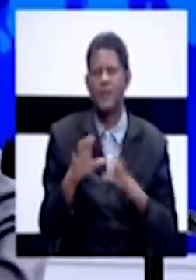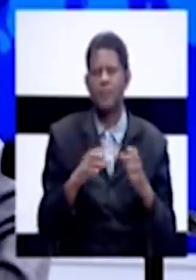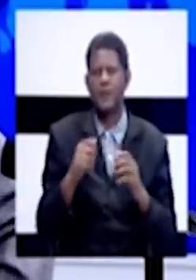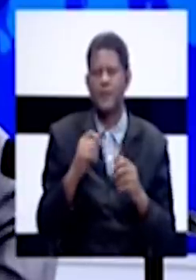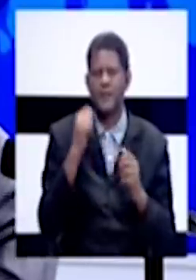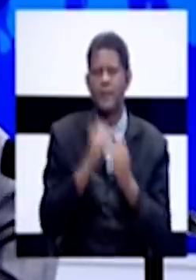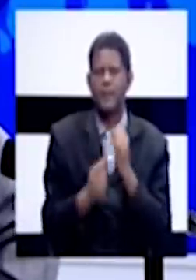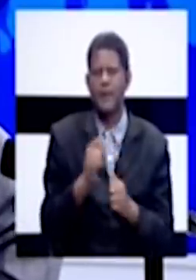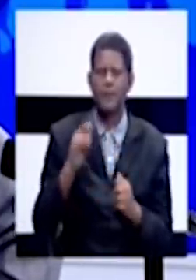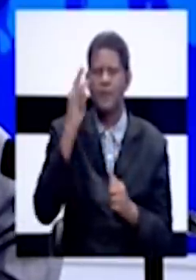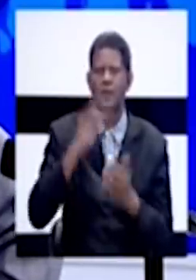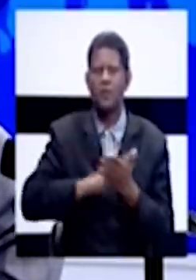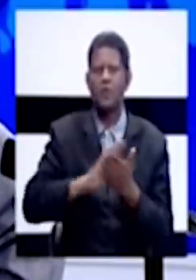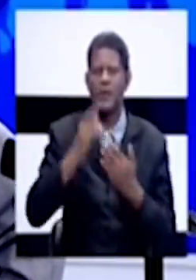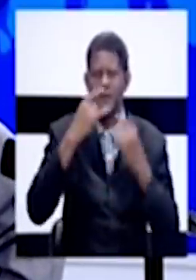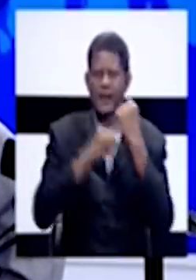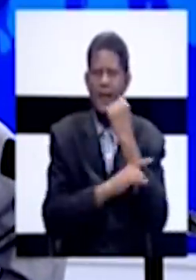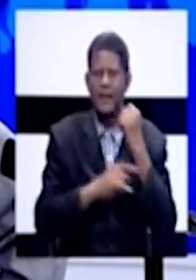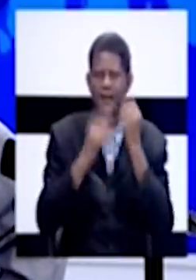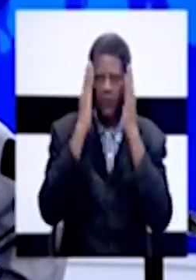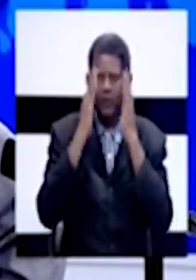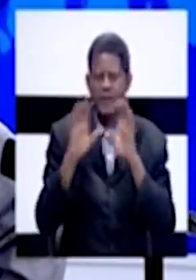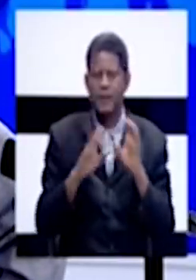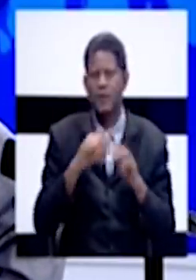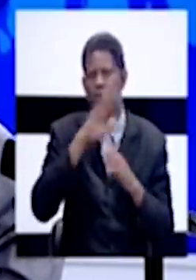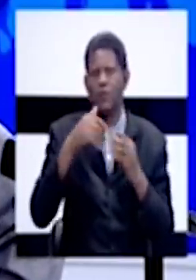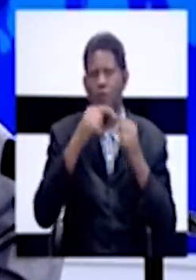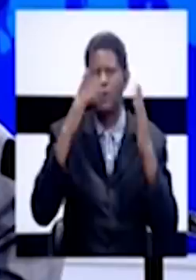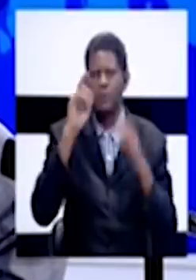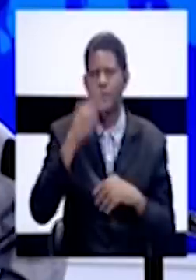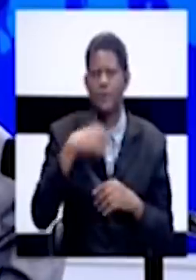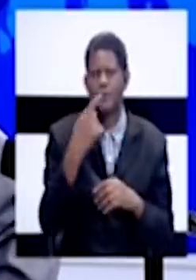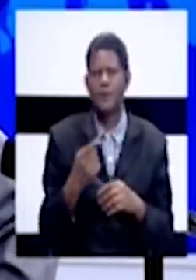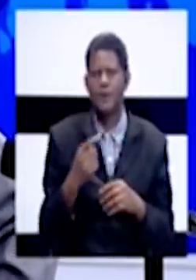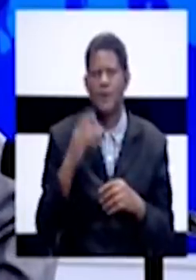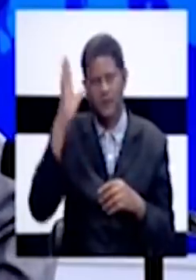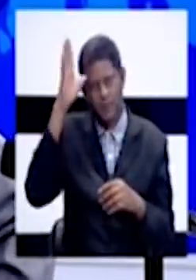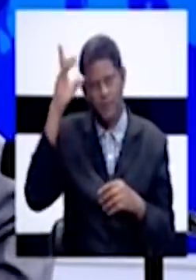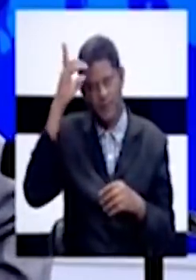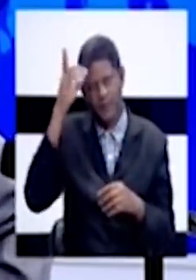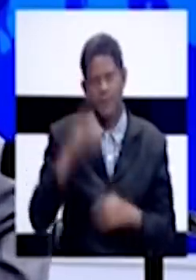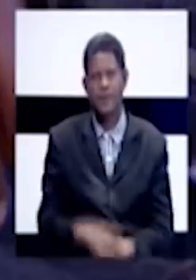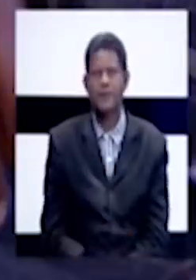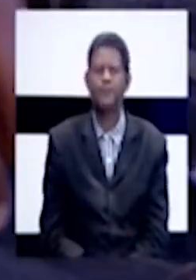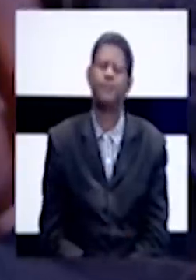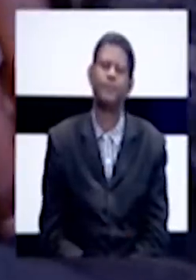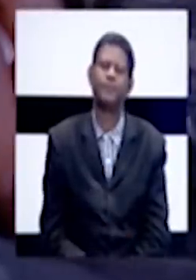ንጹሓት ዜጋታት ዕላማ ዝገበረ ብምዃኑ ኩሉ ክኩኖ ይግባእ ድማ ተባሂሉ ገብረ መስቀል ኪሮስ